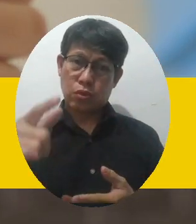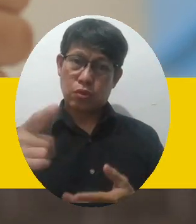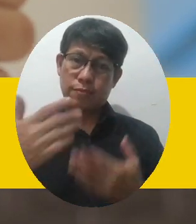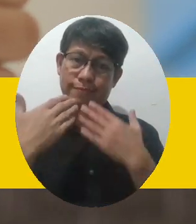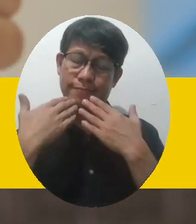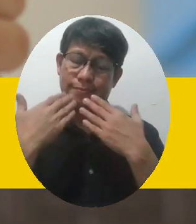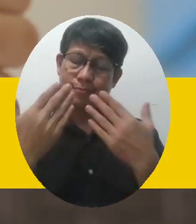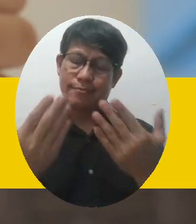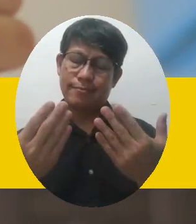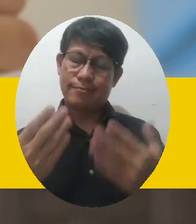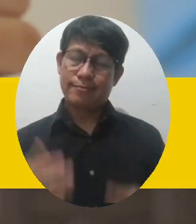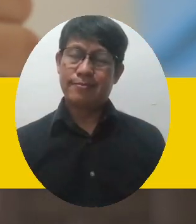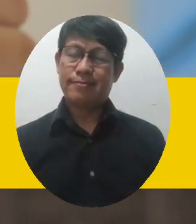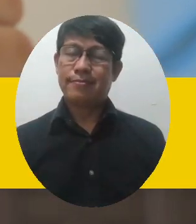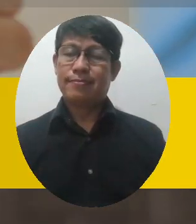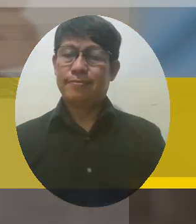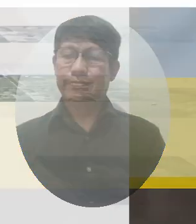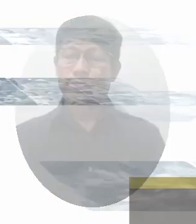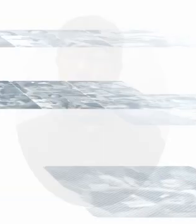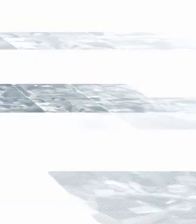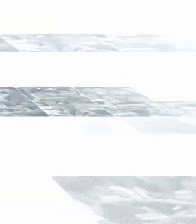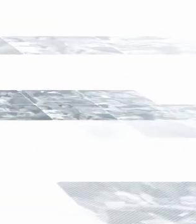donate@kapwako.org. Maraming salamat po.